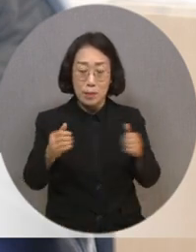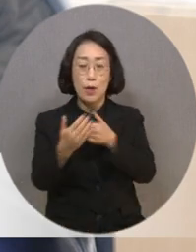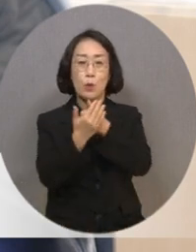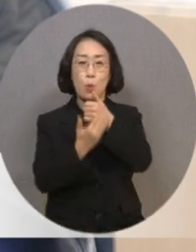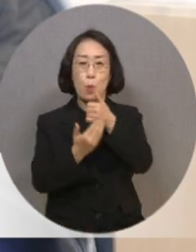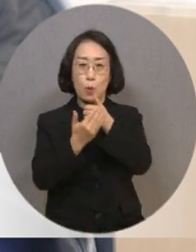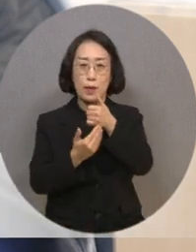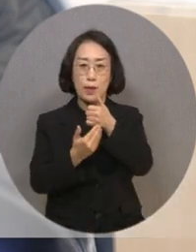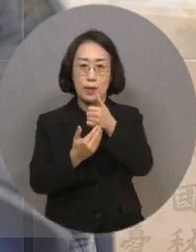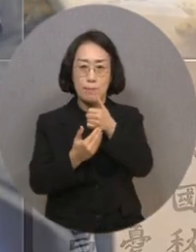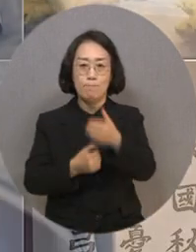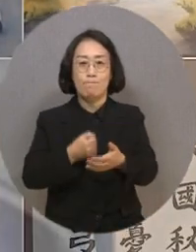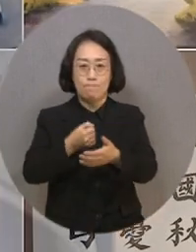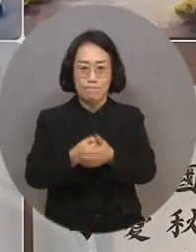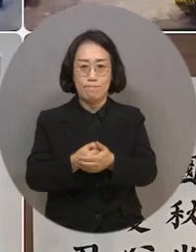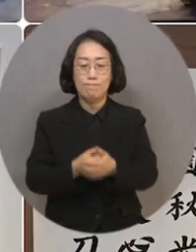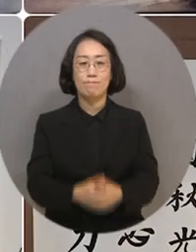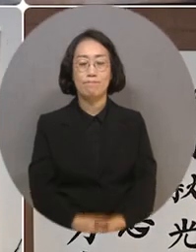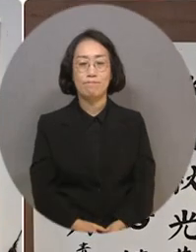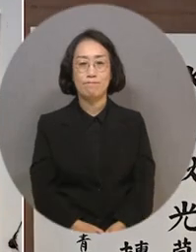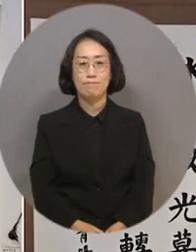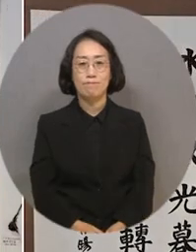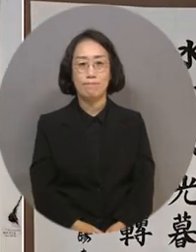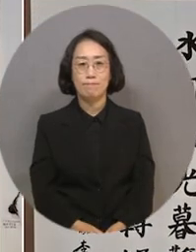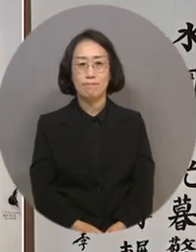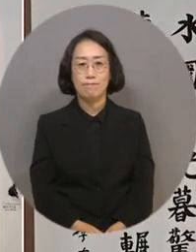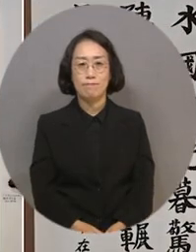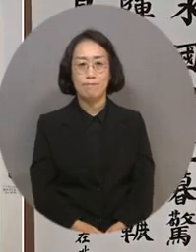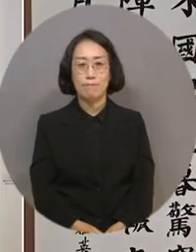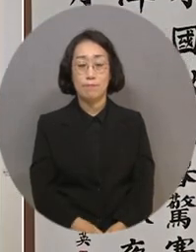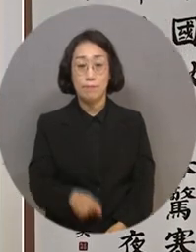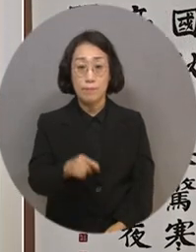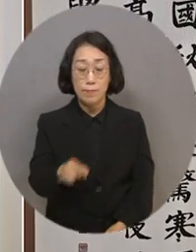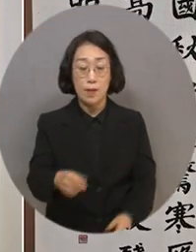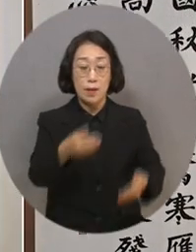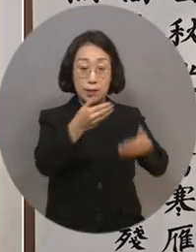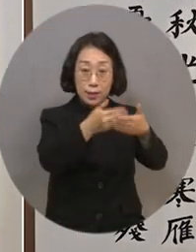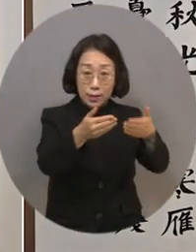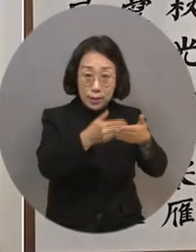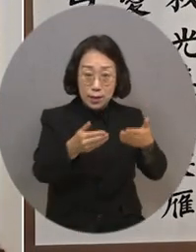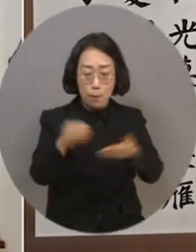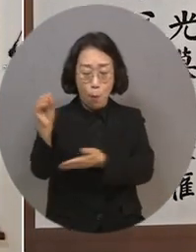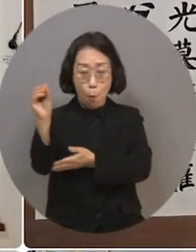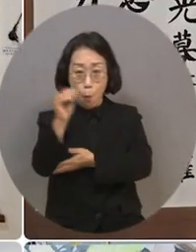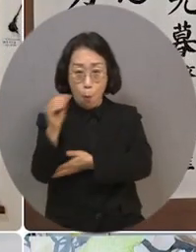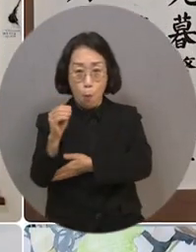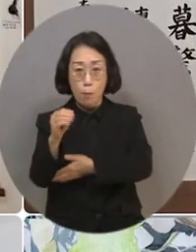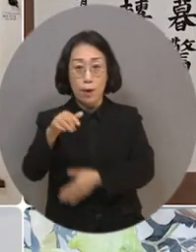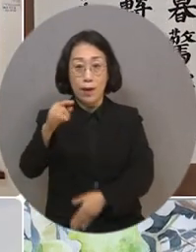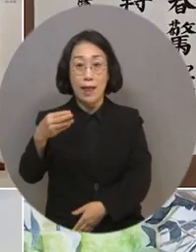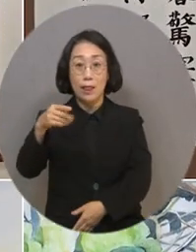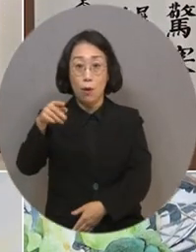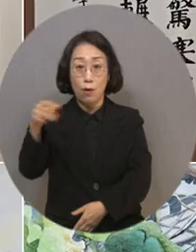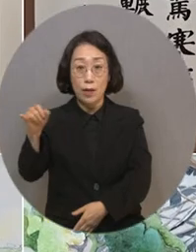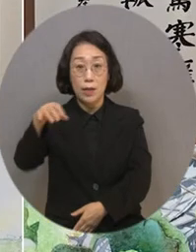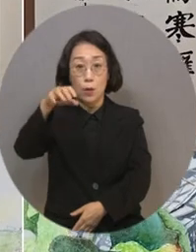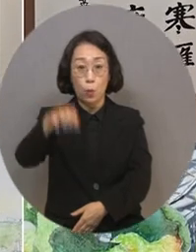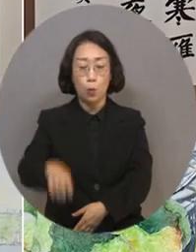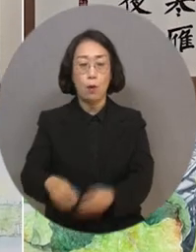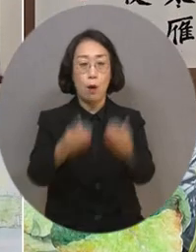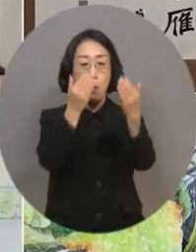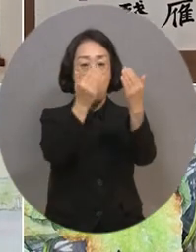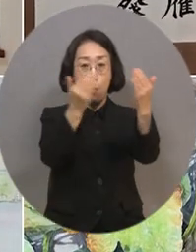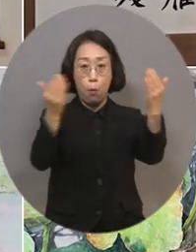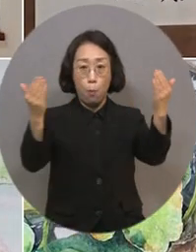이렇게 오게 됐는데요. 그렇게 잉태된 작품들은 갤러리라는 또 다른 공간을 통해 내가